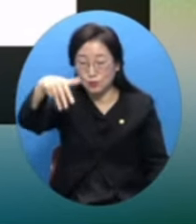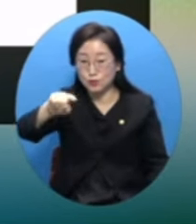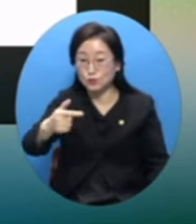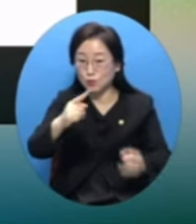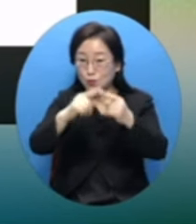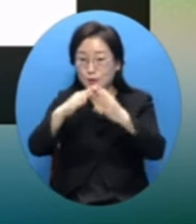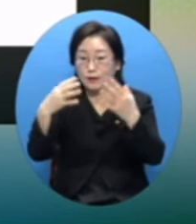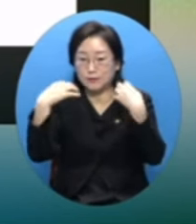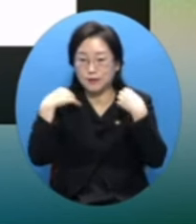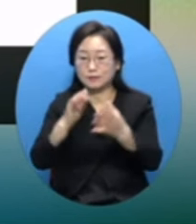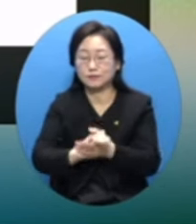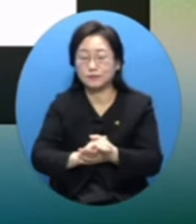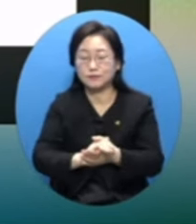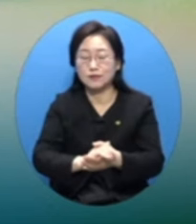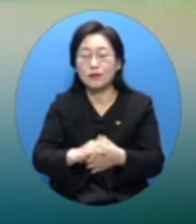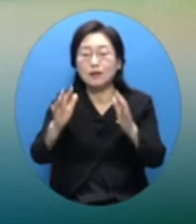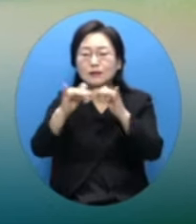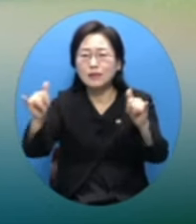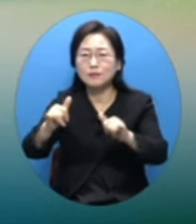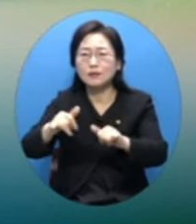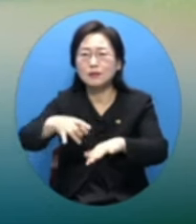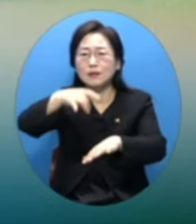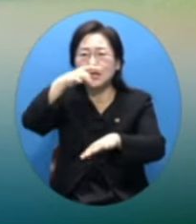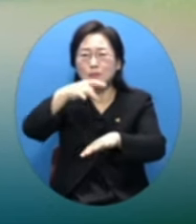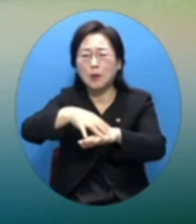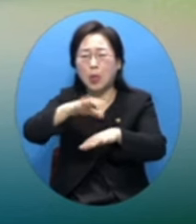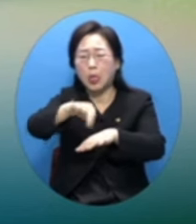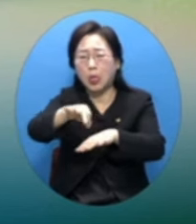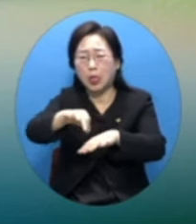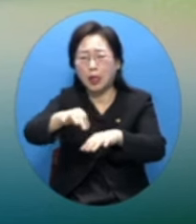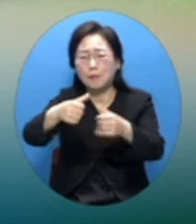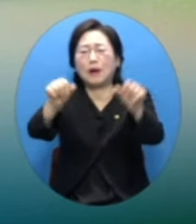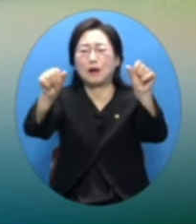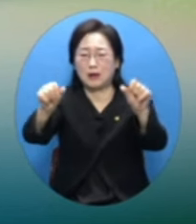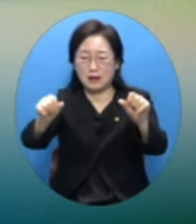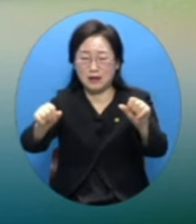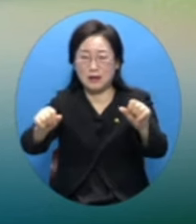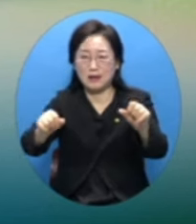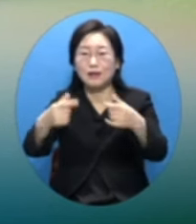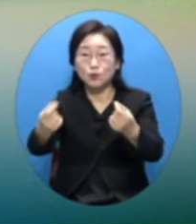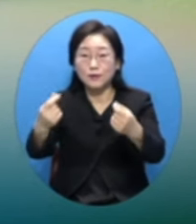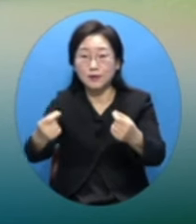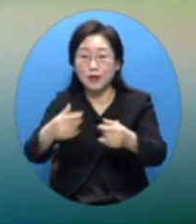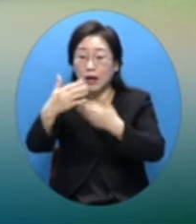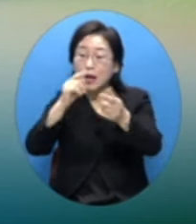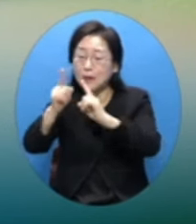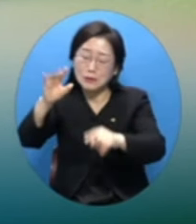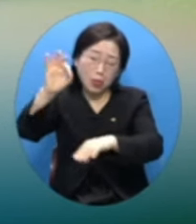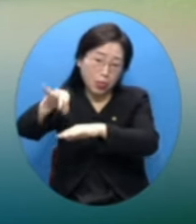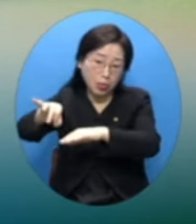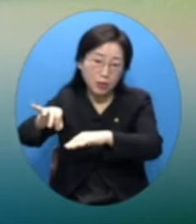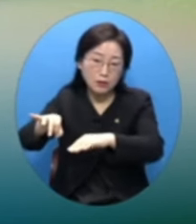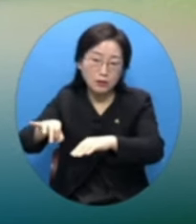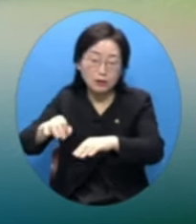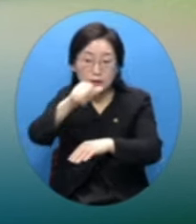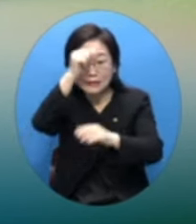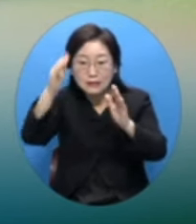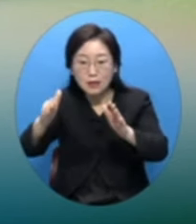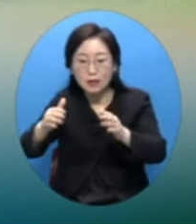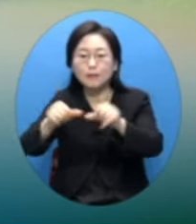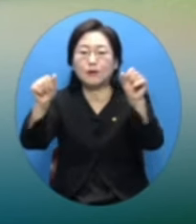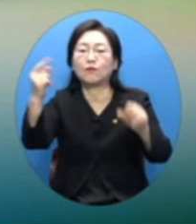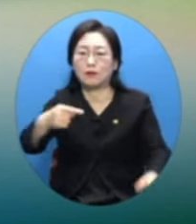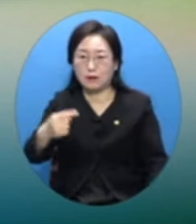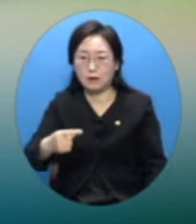간증했습니다. 사람이 뼈를 소홀히 하면 골절이 일어날 수 있다. 마찬가지로 말씀을 소홀히 하면 인생에 골절이 온다. 이